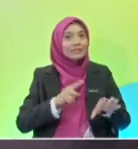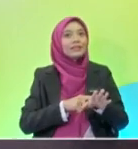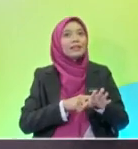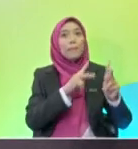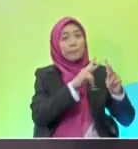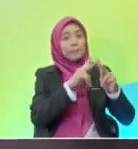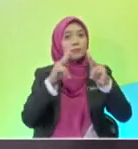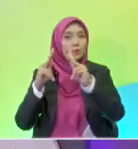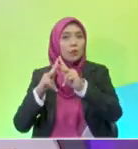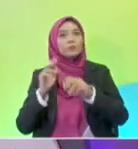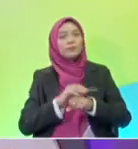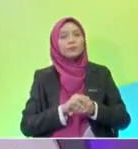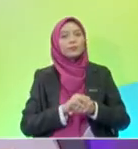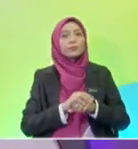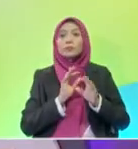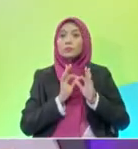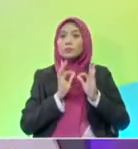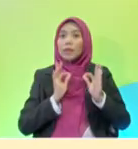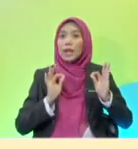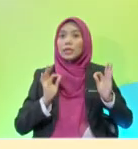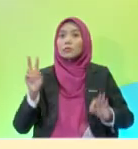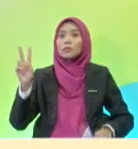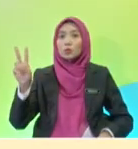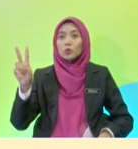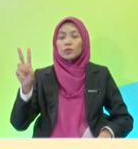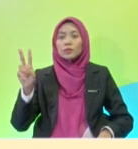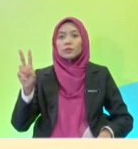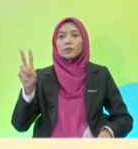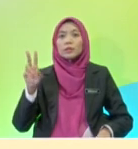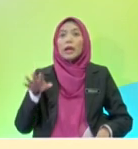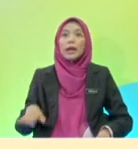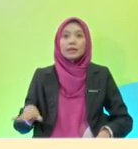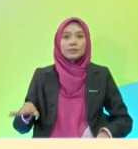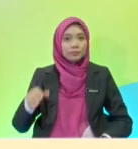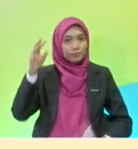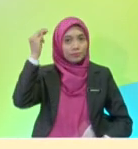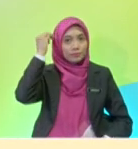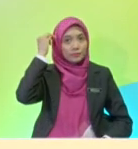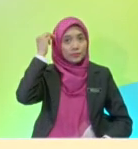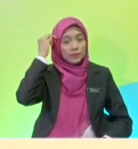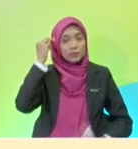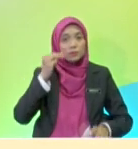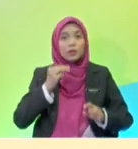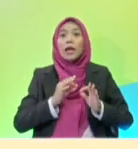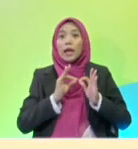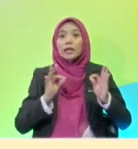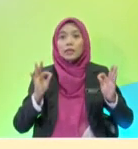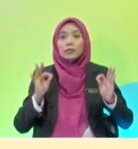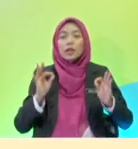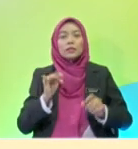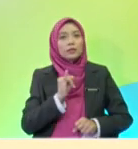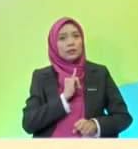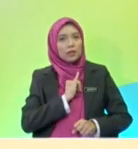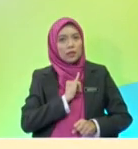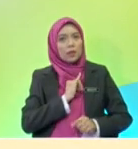untuk yang kedua kita akan minta adik angkat nah yaitu ayat dia saya